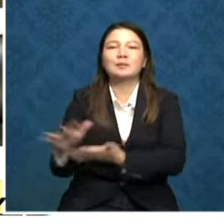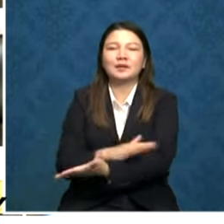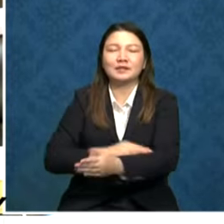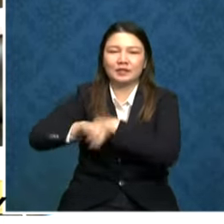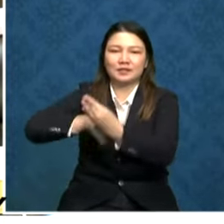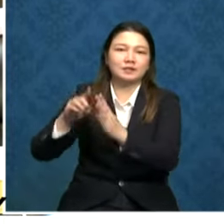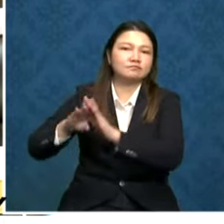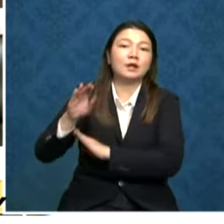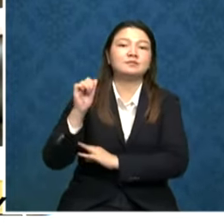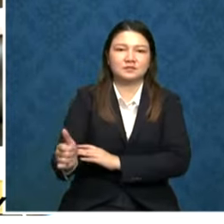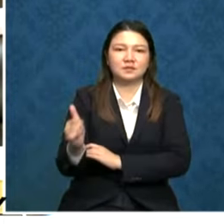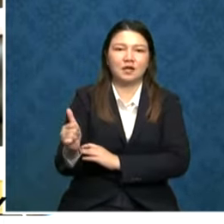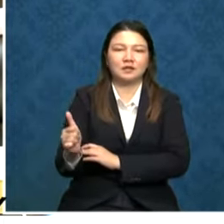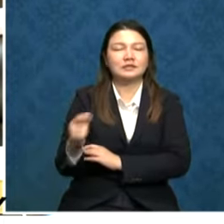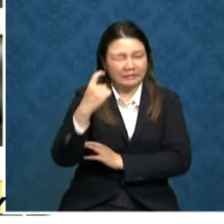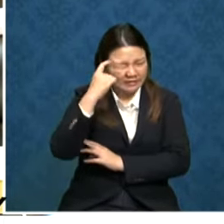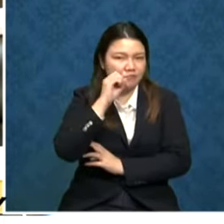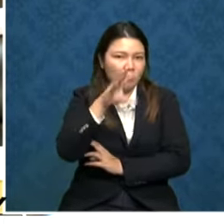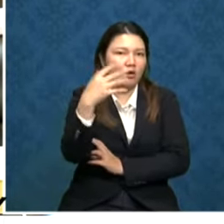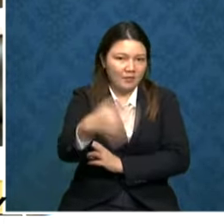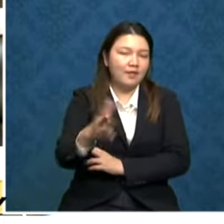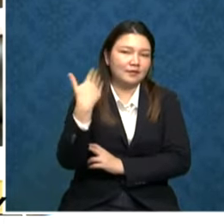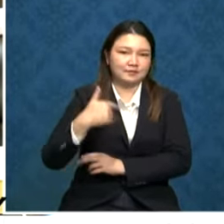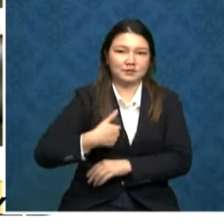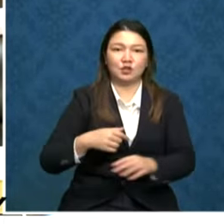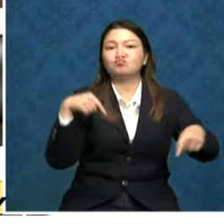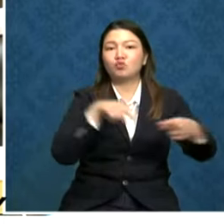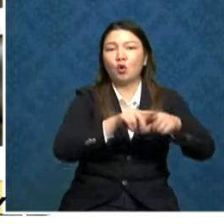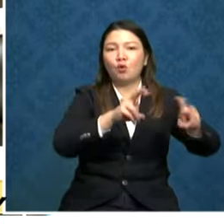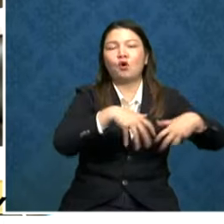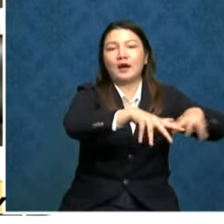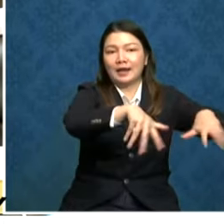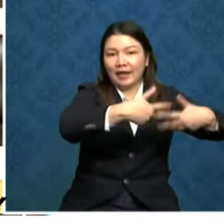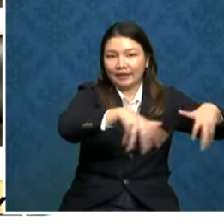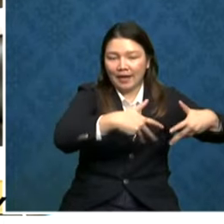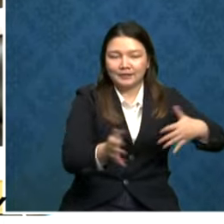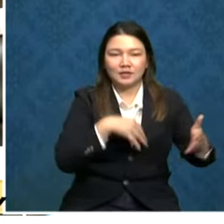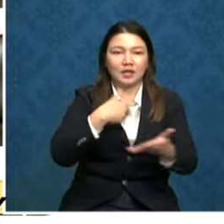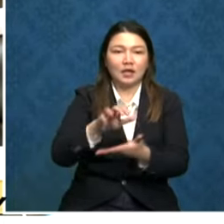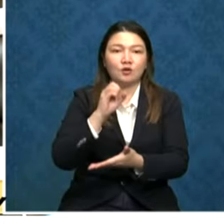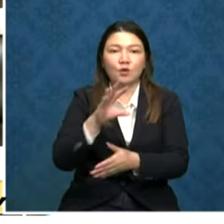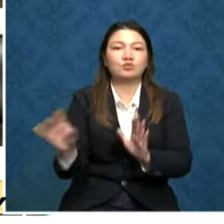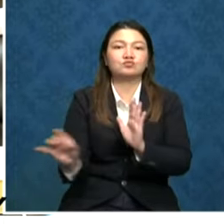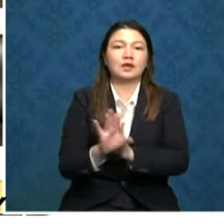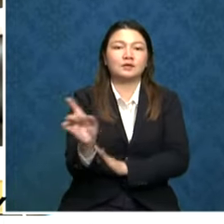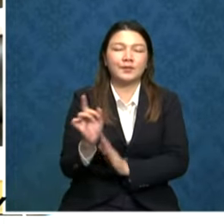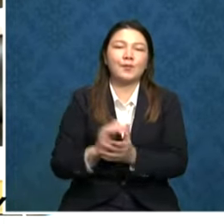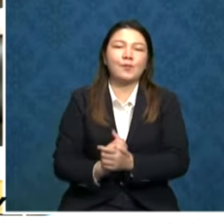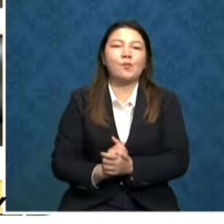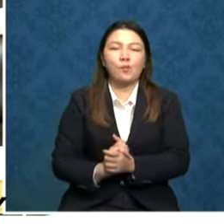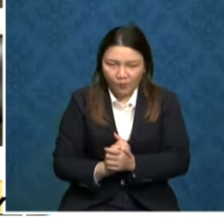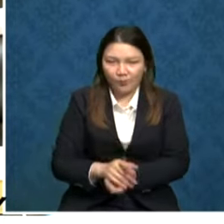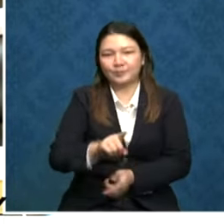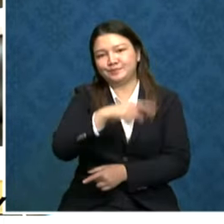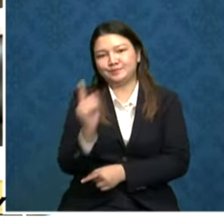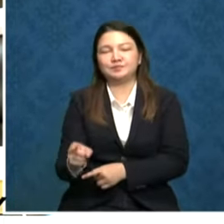ขาขึ้นกลับมานะครับอันนี้คือสิ่งที่ผมอยากเสนอในส่วนของฝั่งรายได้ครับขอสรุปการอภิปรายนะครับในช่วงสุดท้ายนี้ในฝั่งของรายจ่ายครับท่าน